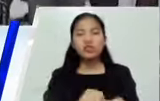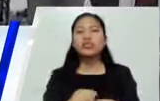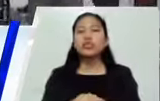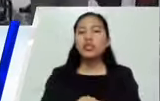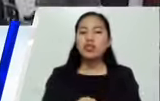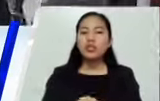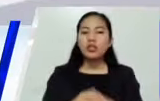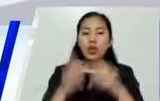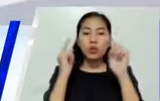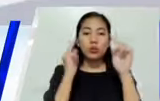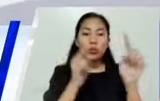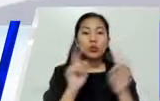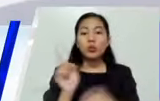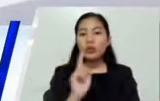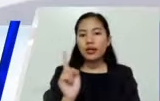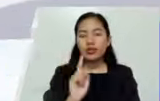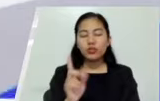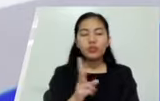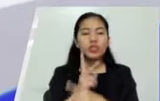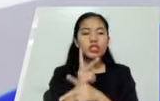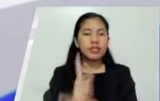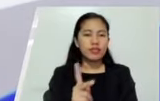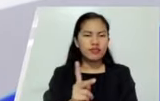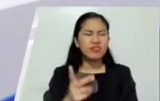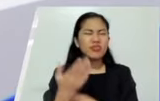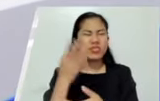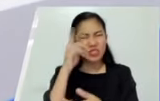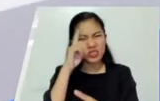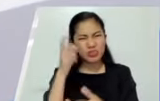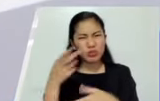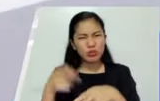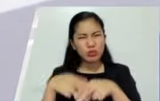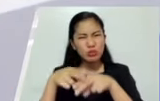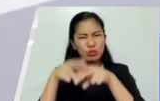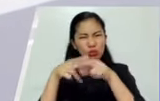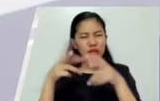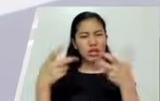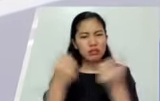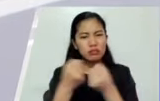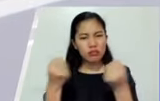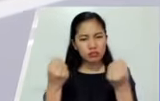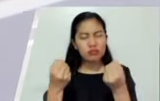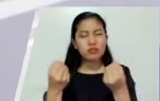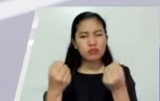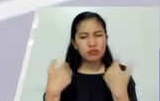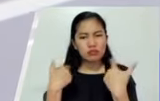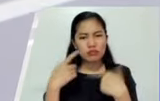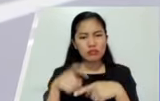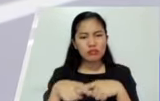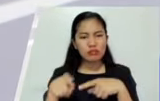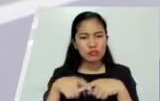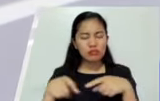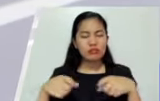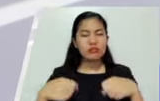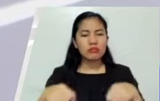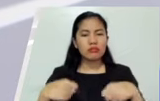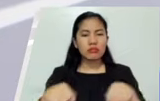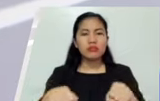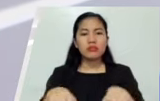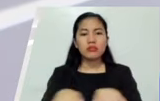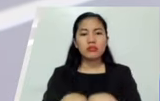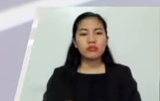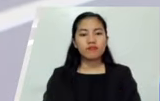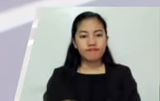na maagapan ng tumataas na bilang ng mga aksidente ng kinasasangkutan ng e-bikes. Tinukoy rin ng MMDA ang mga national